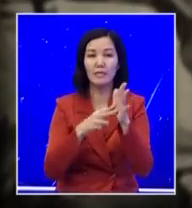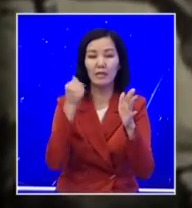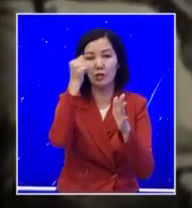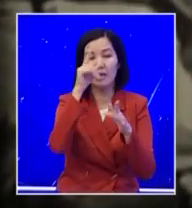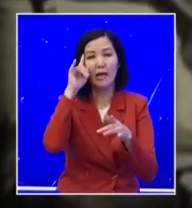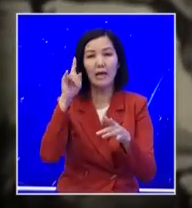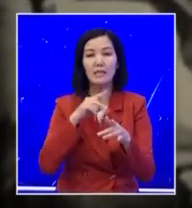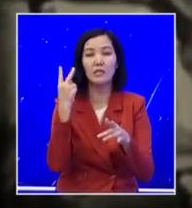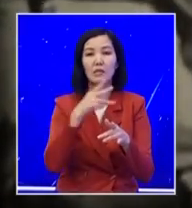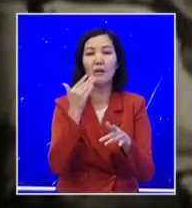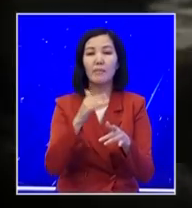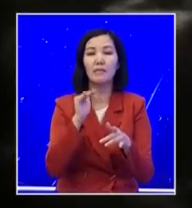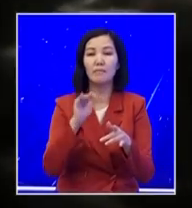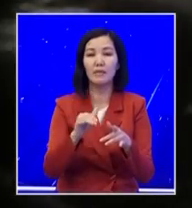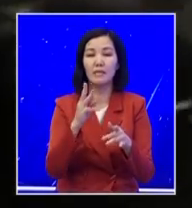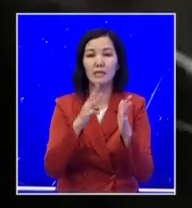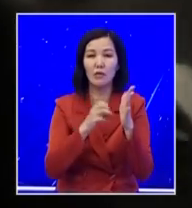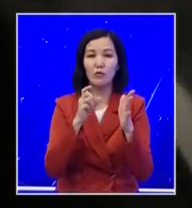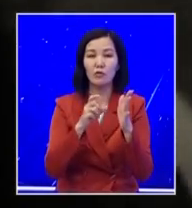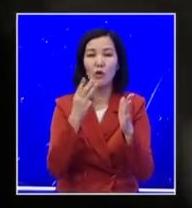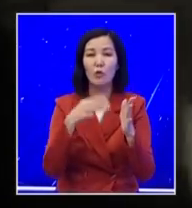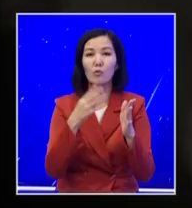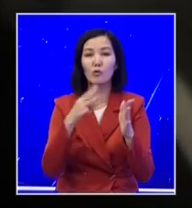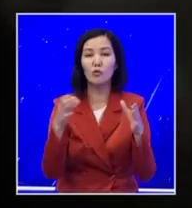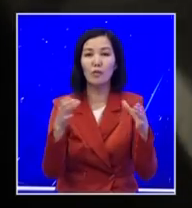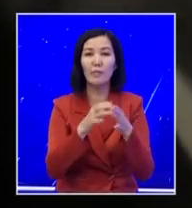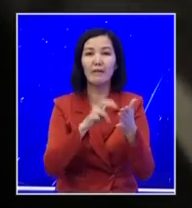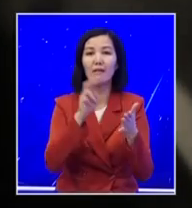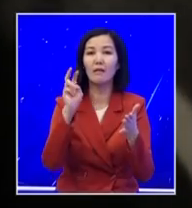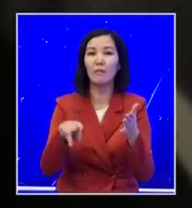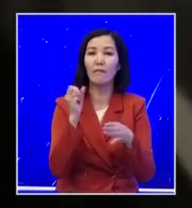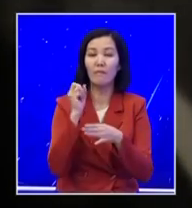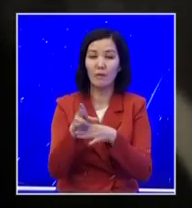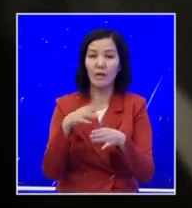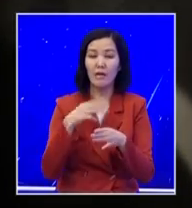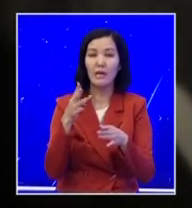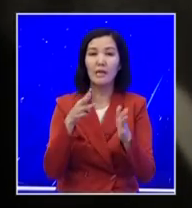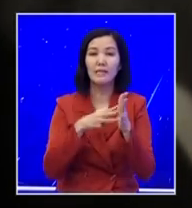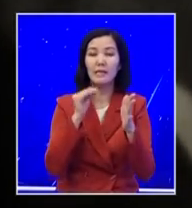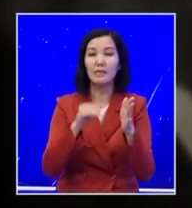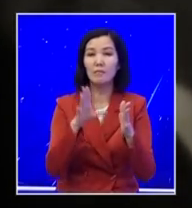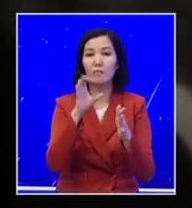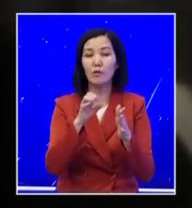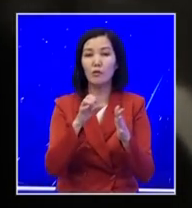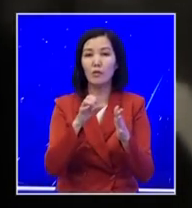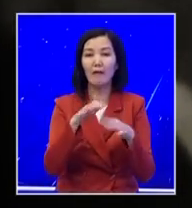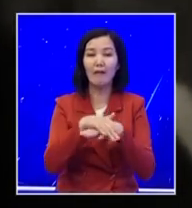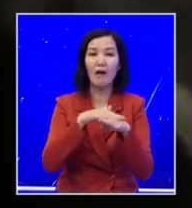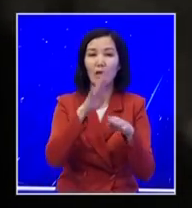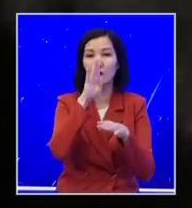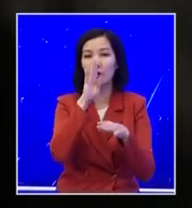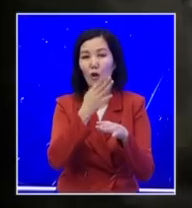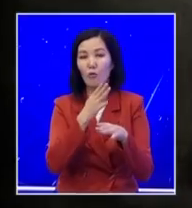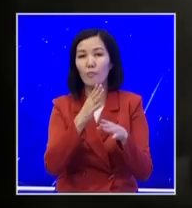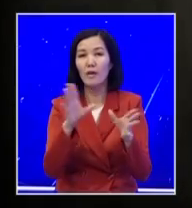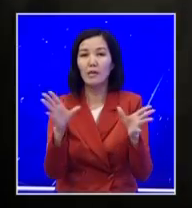Қазақстанда 25833 адам партиядан шығарылды. Олардың 8544-іне халық жауы немесе